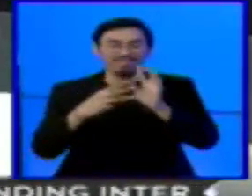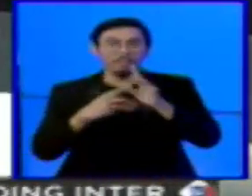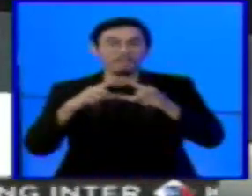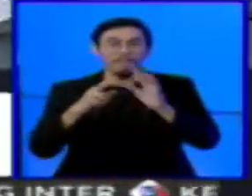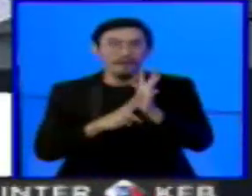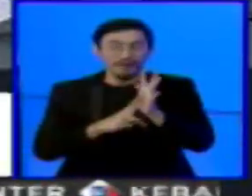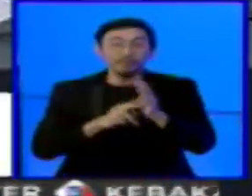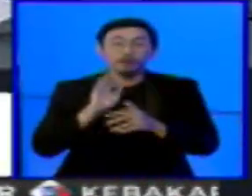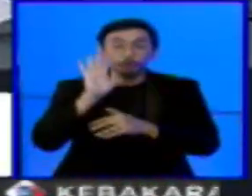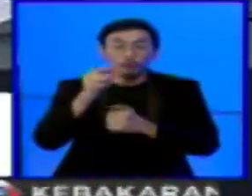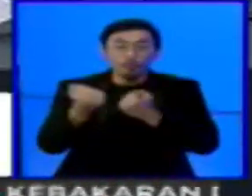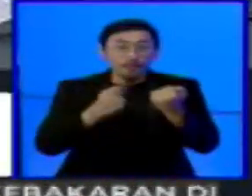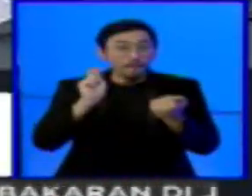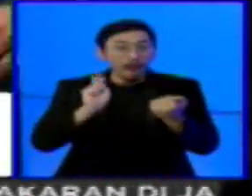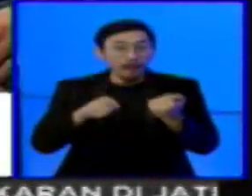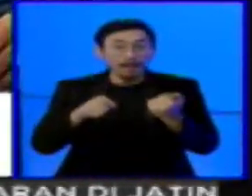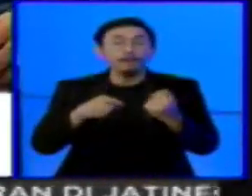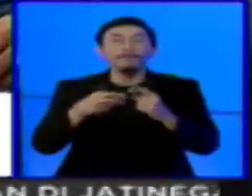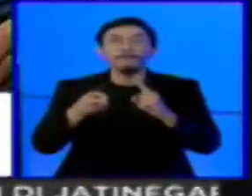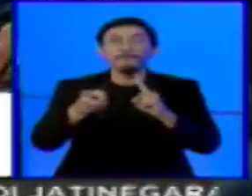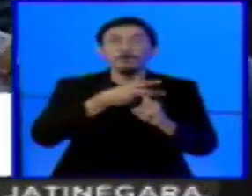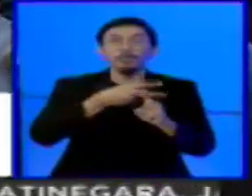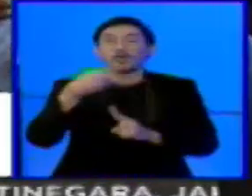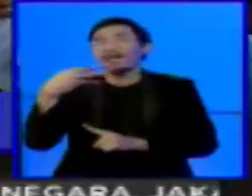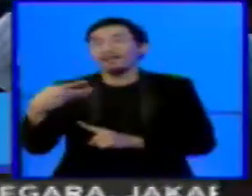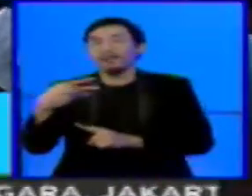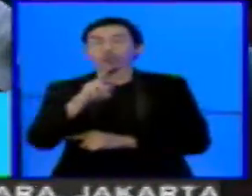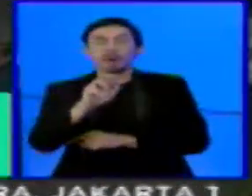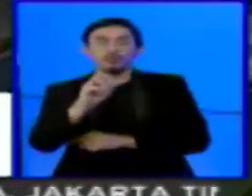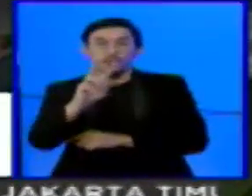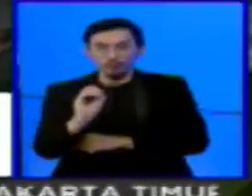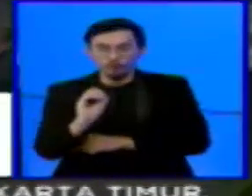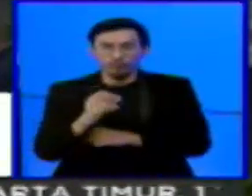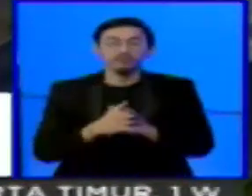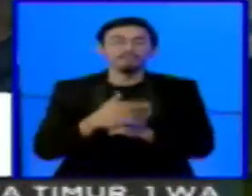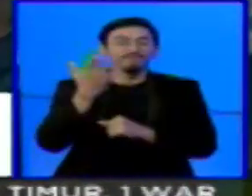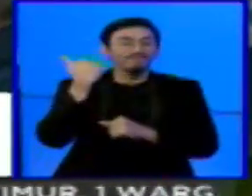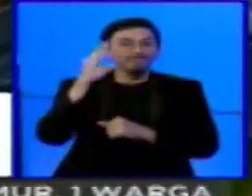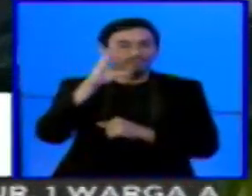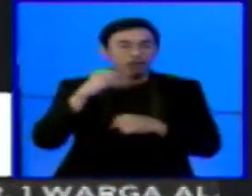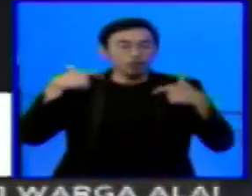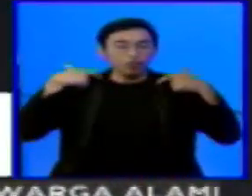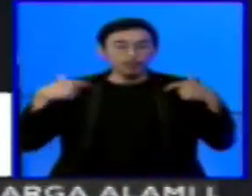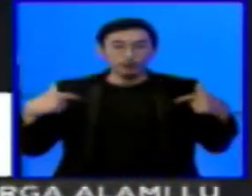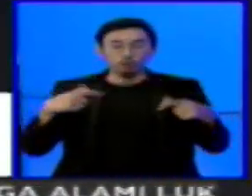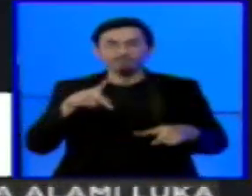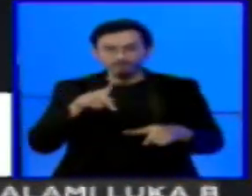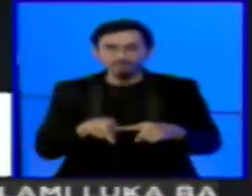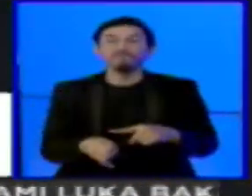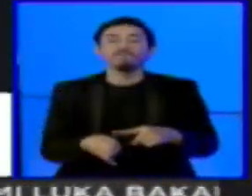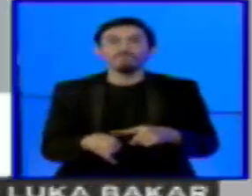2020. Jumat sore, Pemprov DKI meresmikan Jakarta sebagai tuan rumah E-Prix 2020 bulan Juni tahun